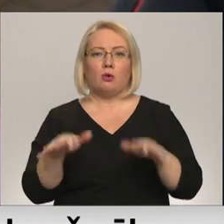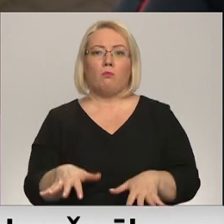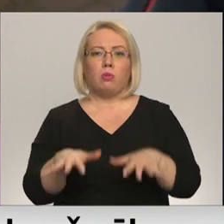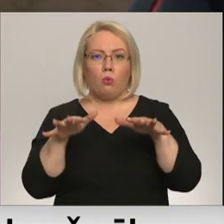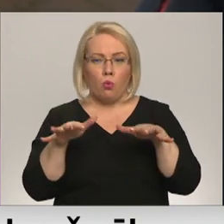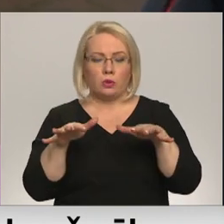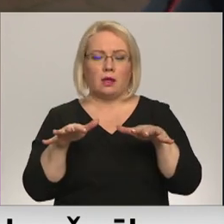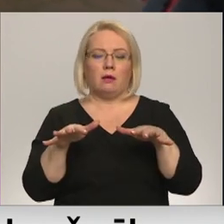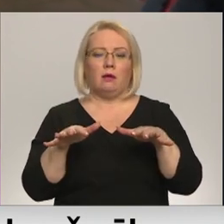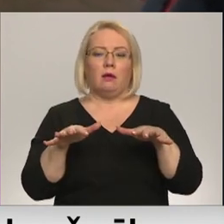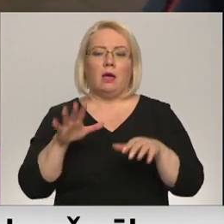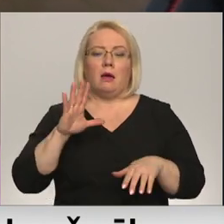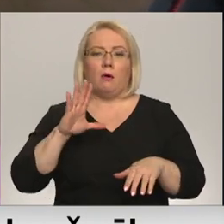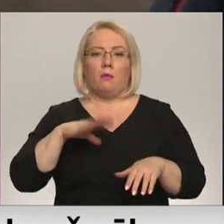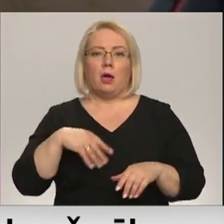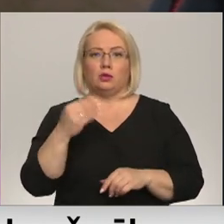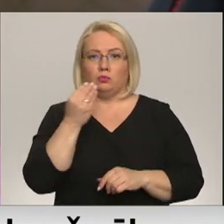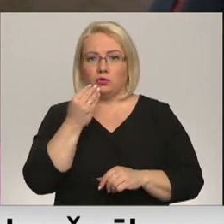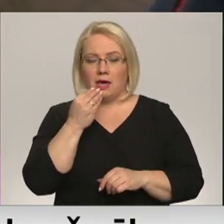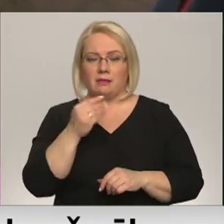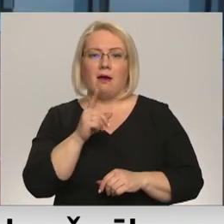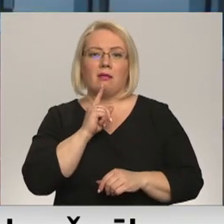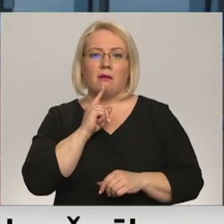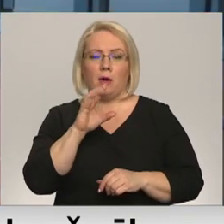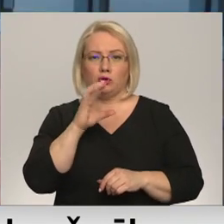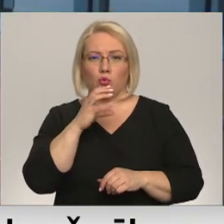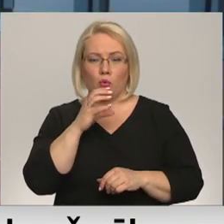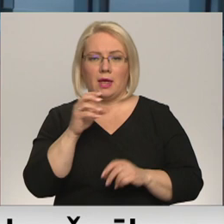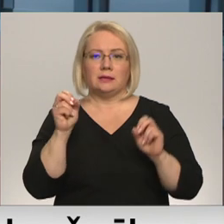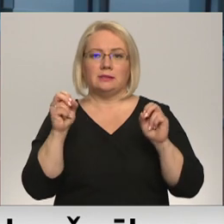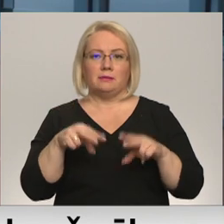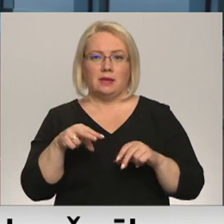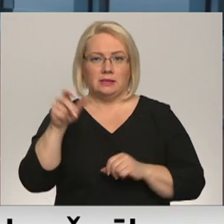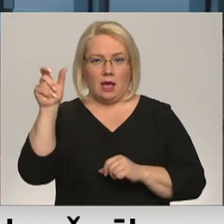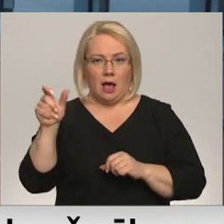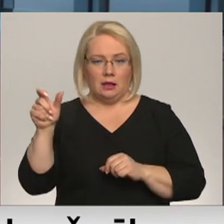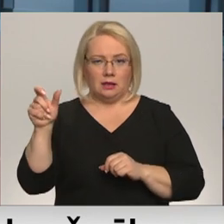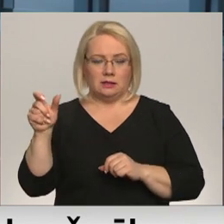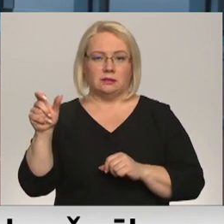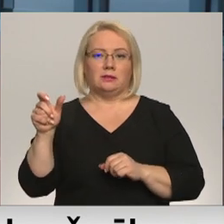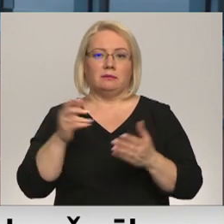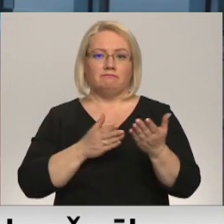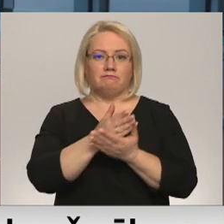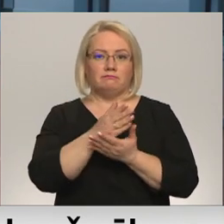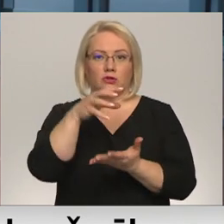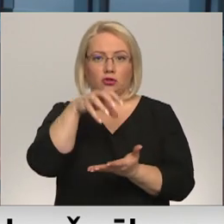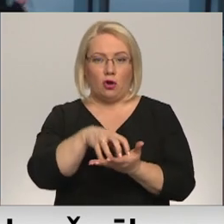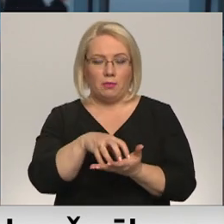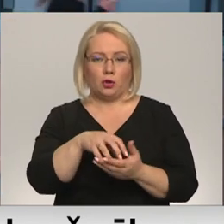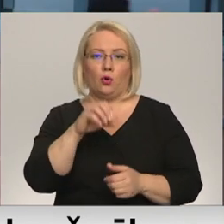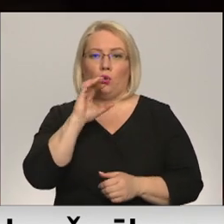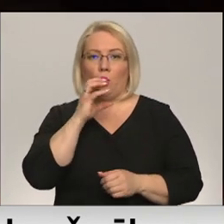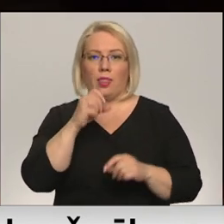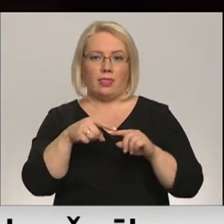Un pēcpusdienā Liepājas ūdens speciālisti devās uz objektu un ūdeni